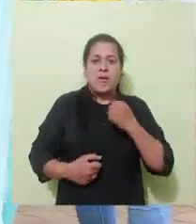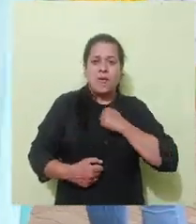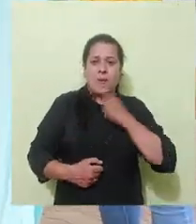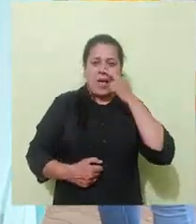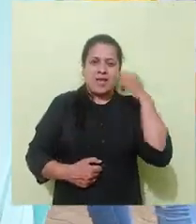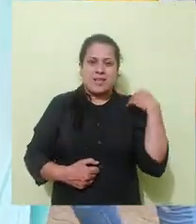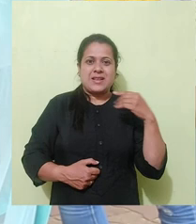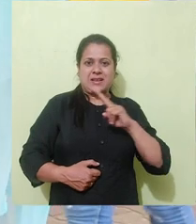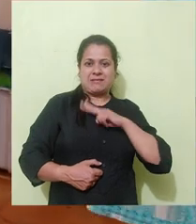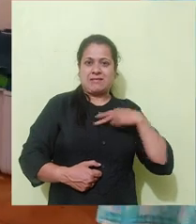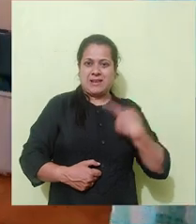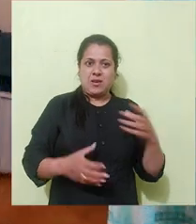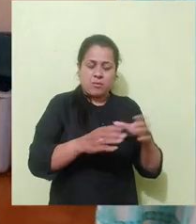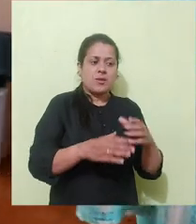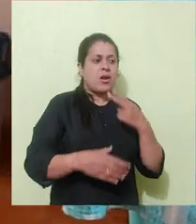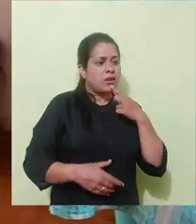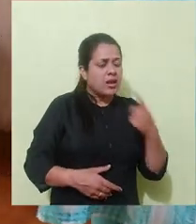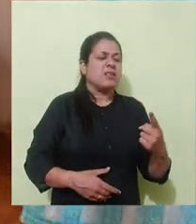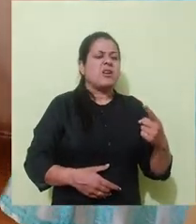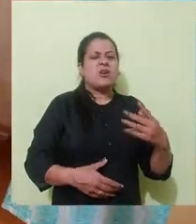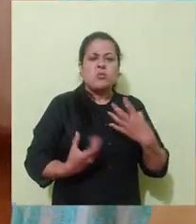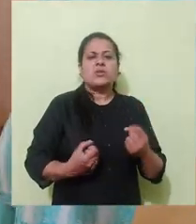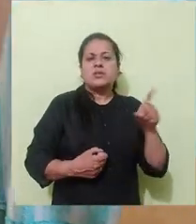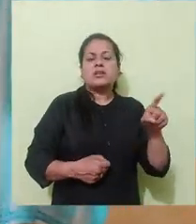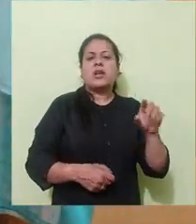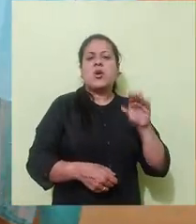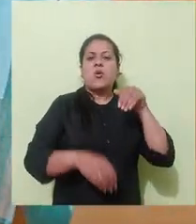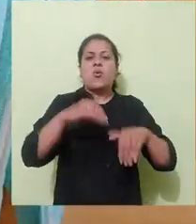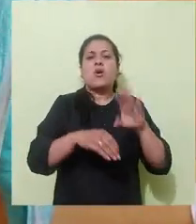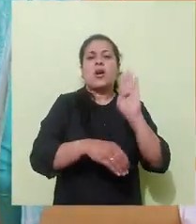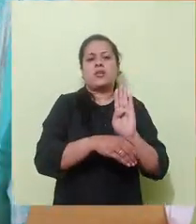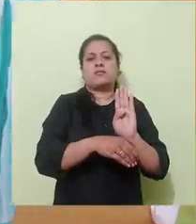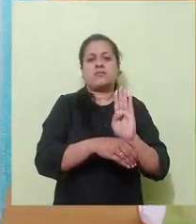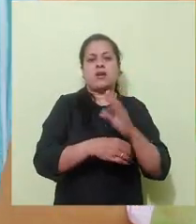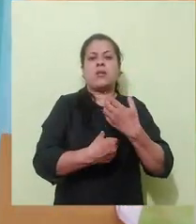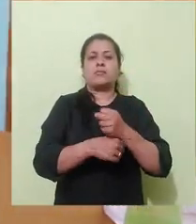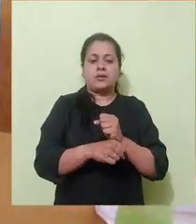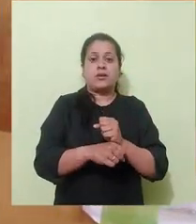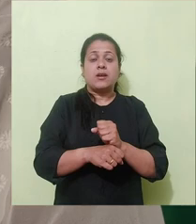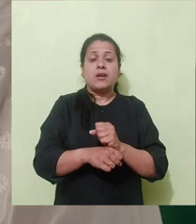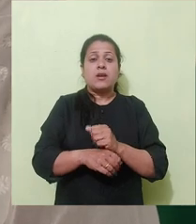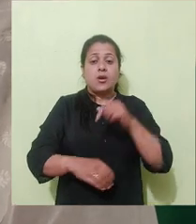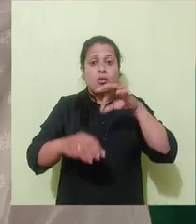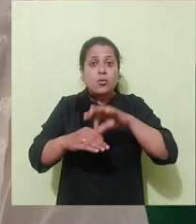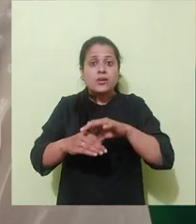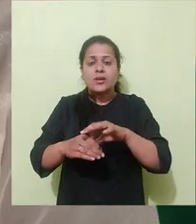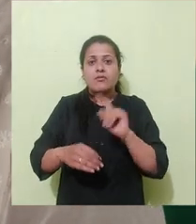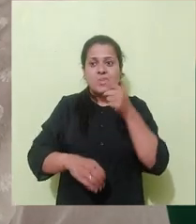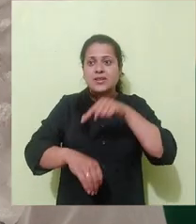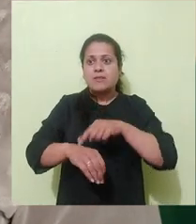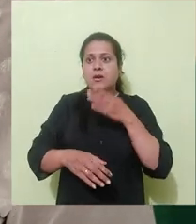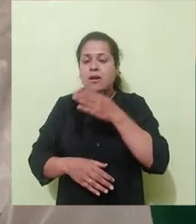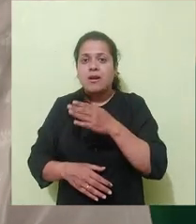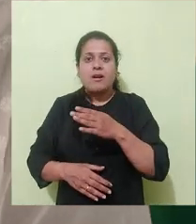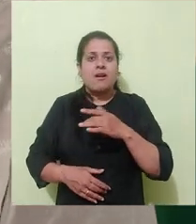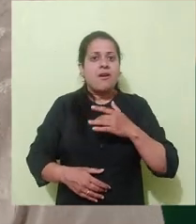सारे ट्रांसजेंडर बहन जिनका वोटिंग कार्ड नहीं बनाए, अपना वोटिंग कार्ड बनाए, क्योंकि वोटिंग करना बहुत अच्छा लगता है. क्योंकि जब हम पहली